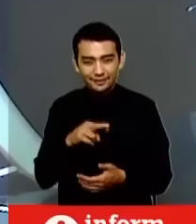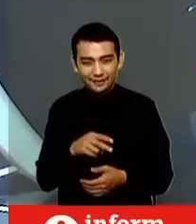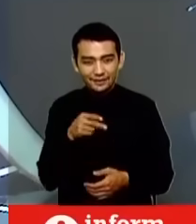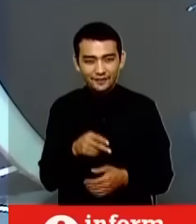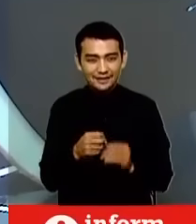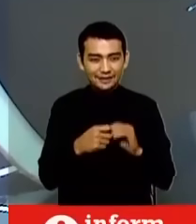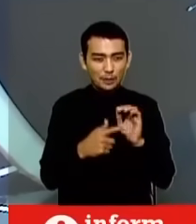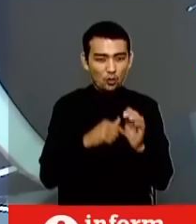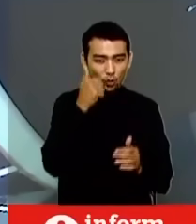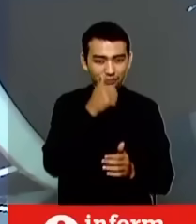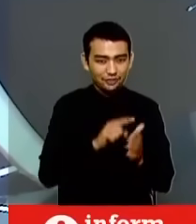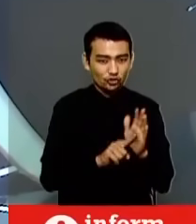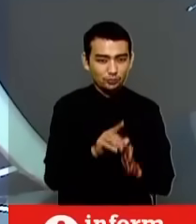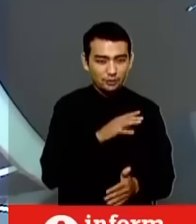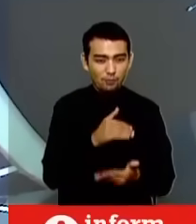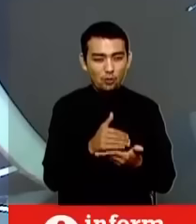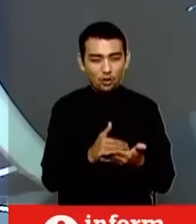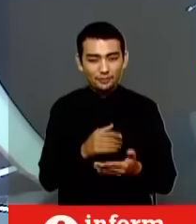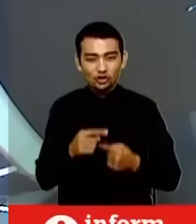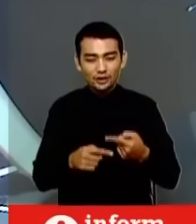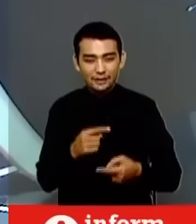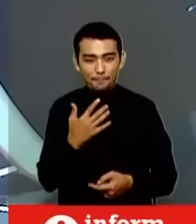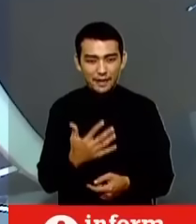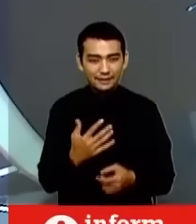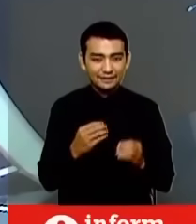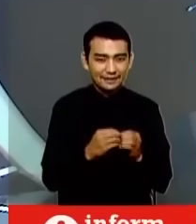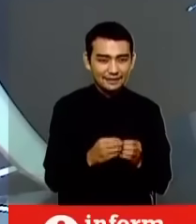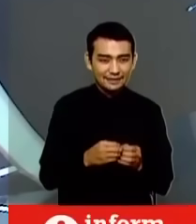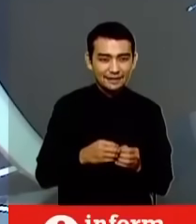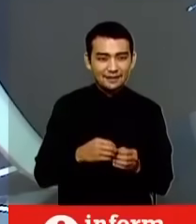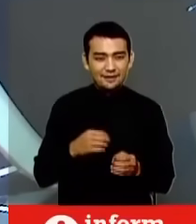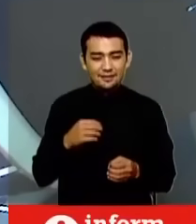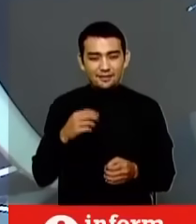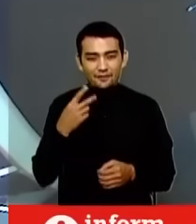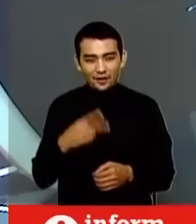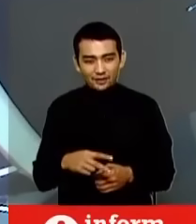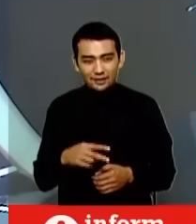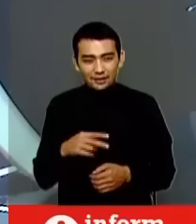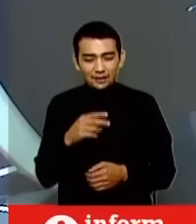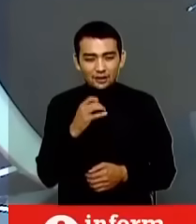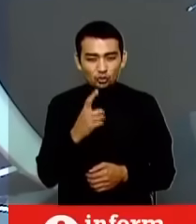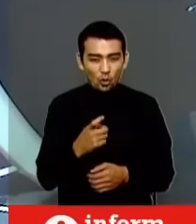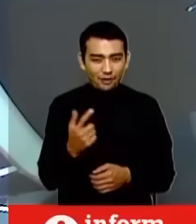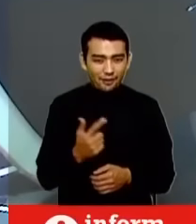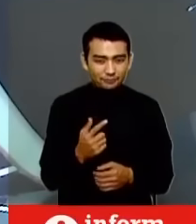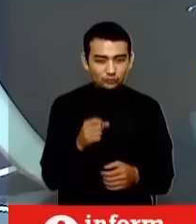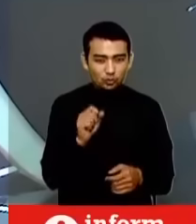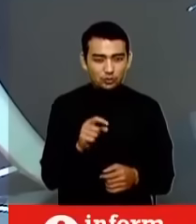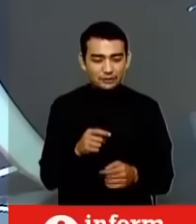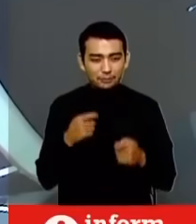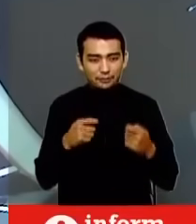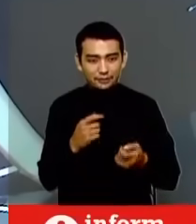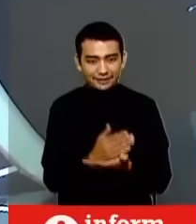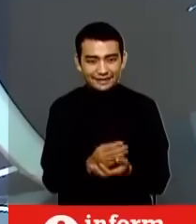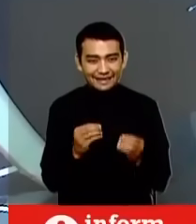жылы іске қосылған. Бағдарлама арқылы 5, 10, 20, 50 және 100 граммдық бағалы металл сатылады. Елімізде әсіресе